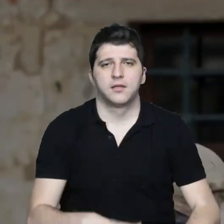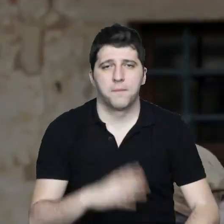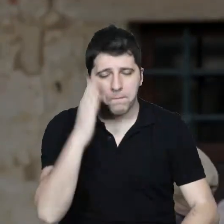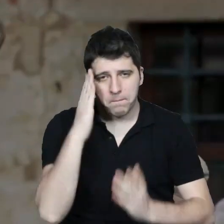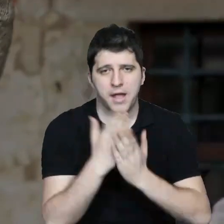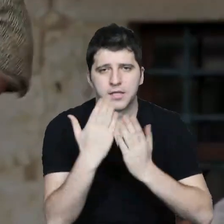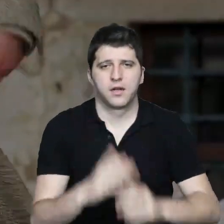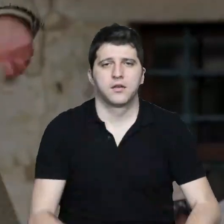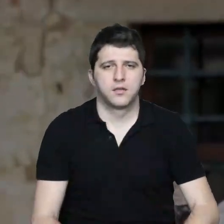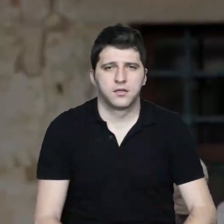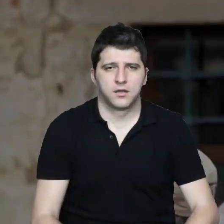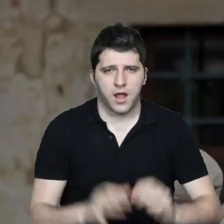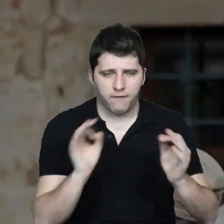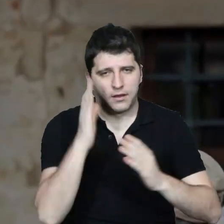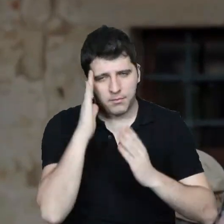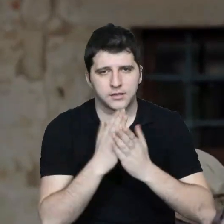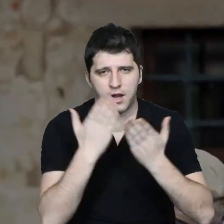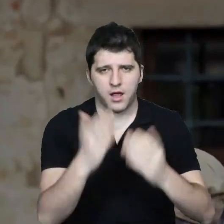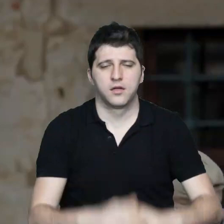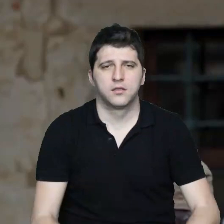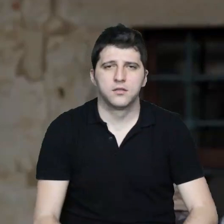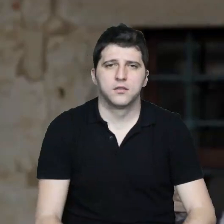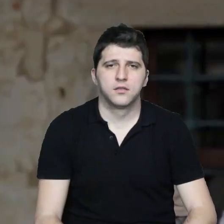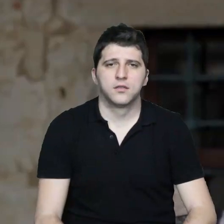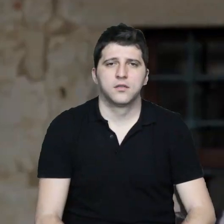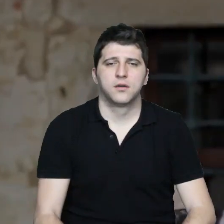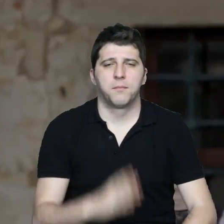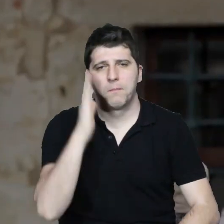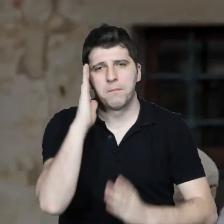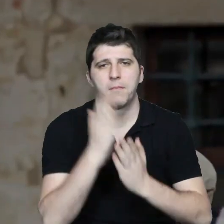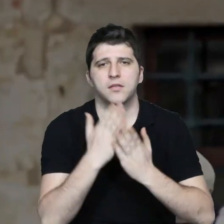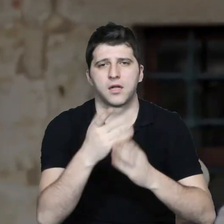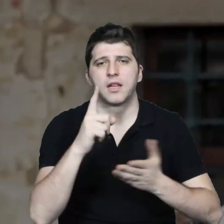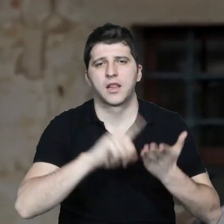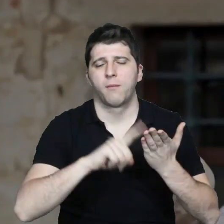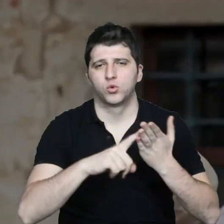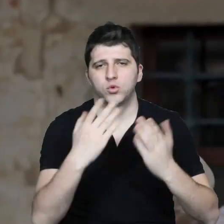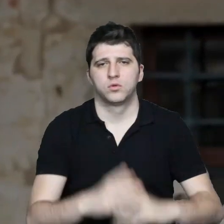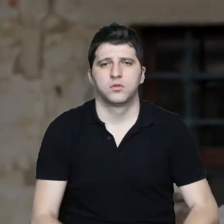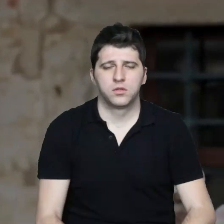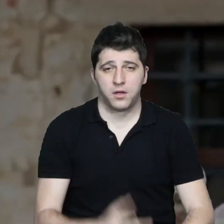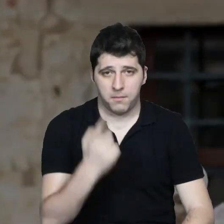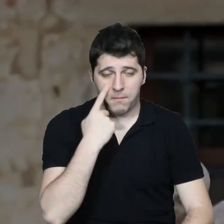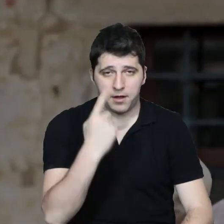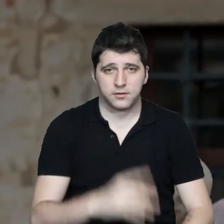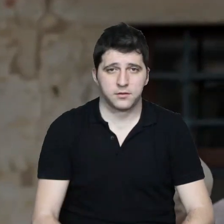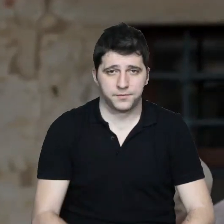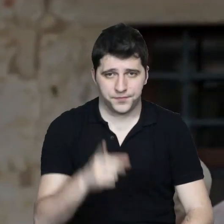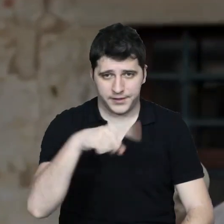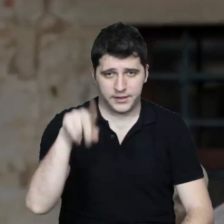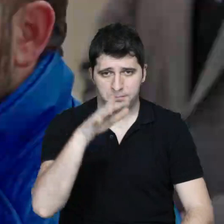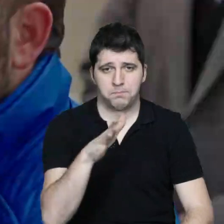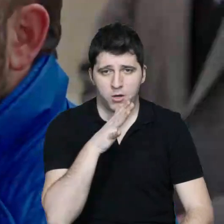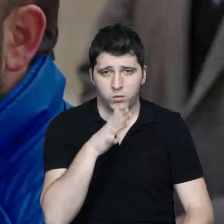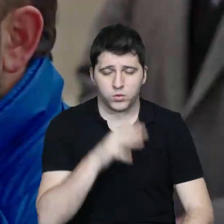Mezar. Evet, mezar. Aha, işte mezar. Bu da tapusu. Bakın, siz de bilirsiniz